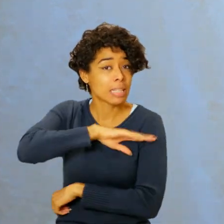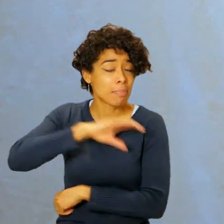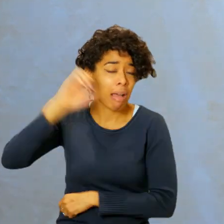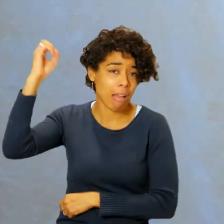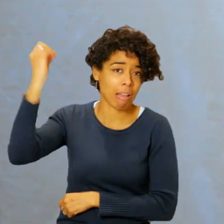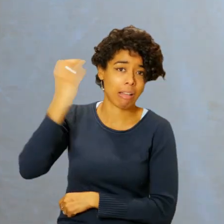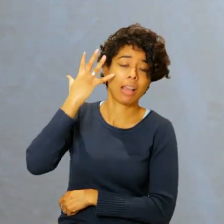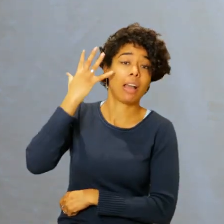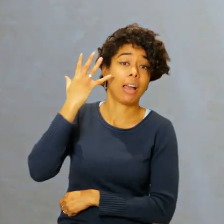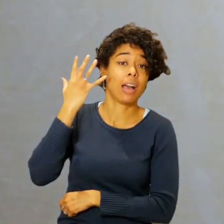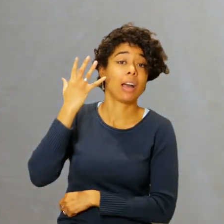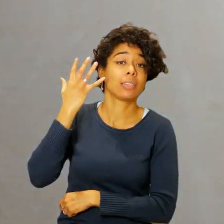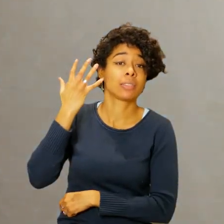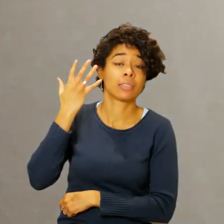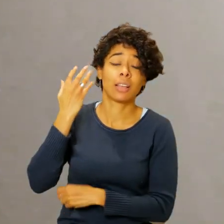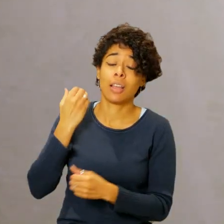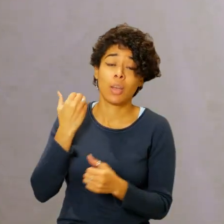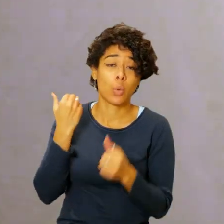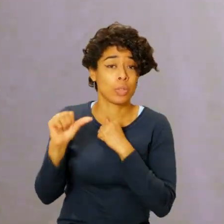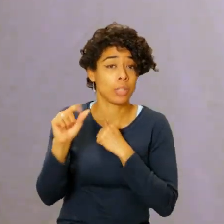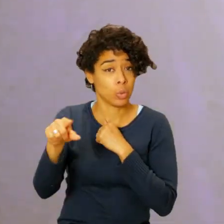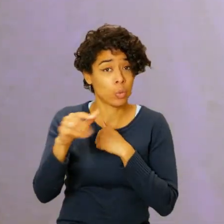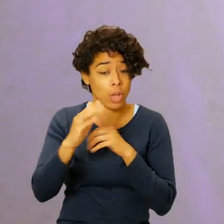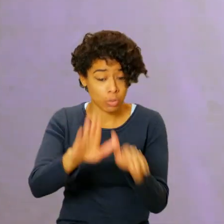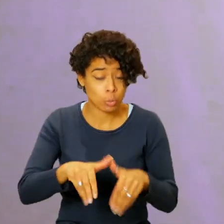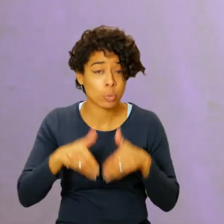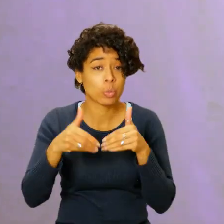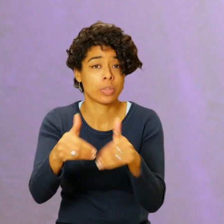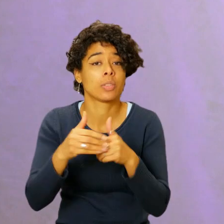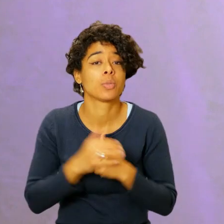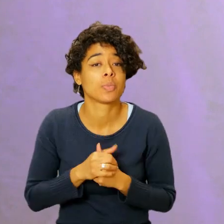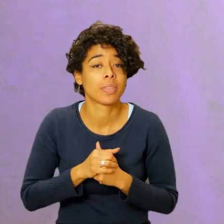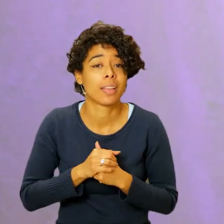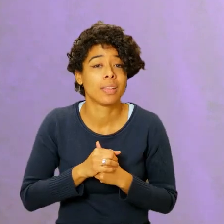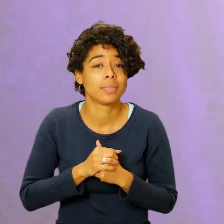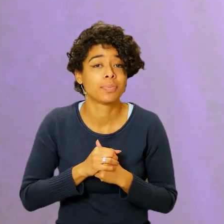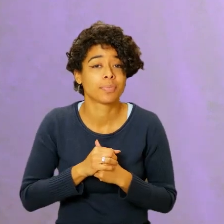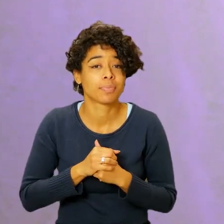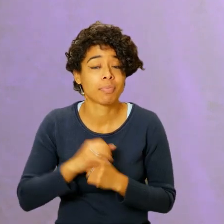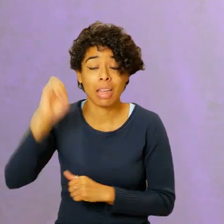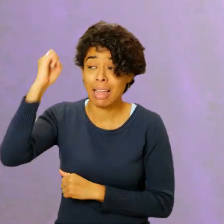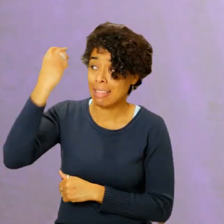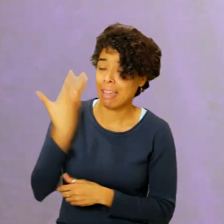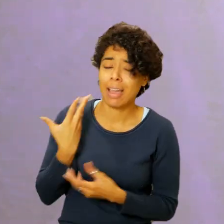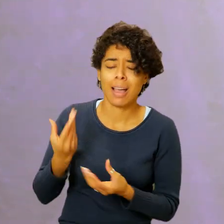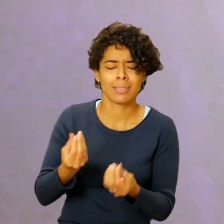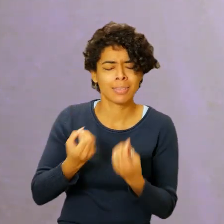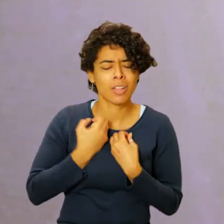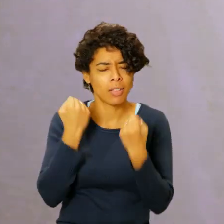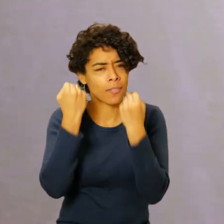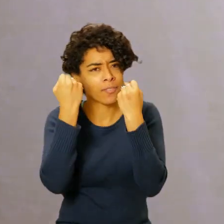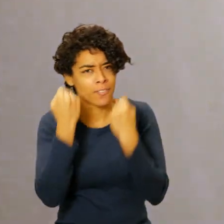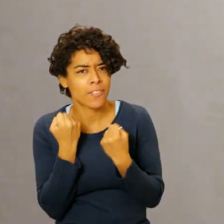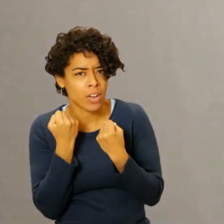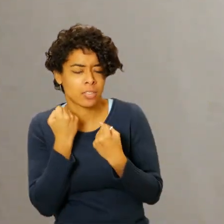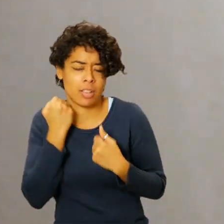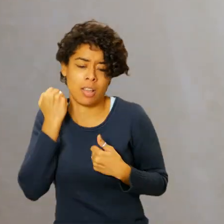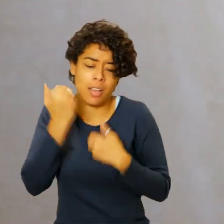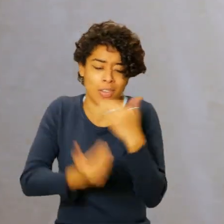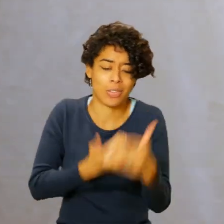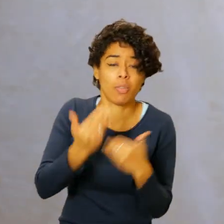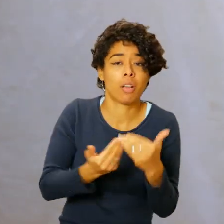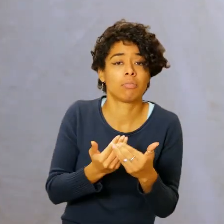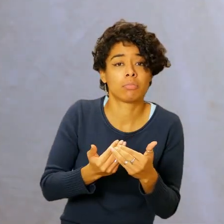seule que tu marches aujourd'hui. Et sa grâce te conduit, te fortifie et te renouvelle. Ton arrêt n'est